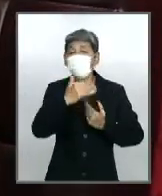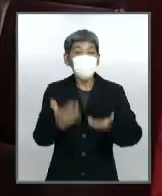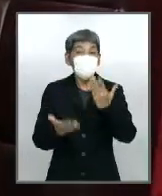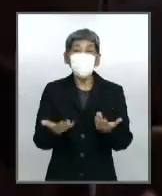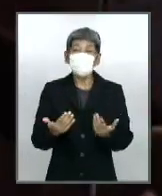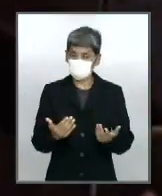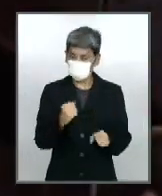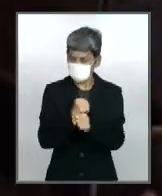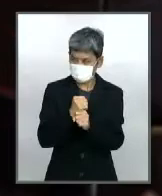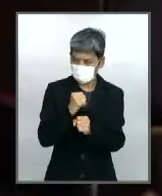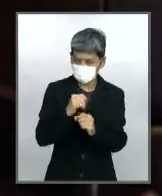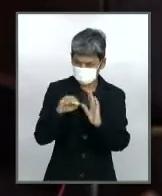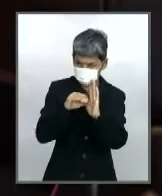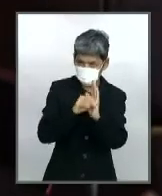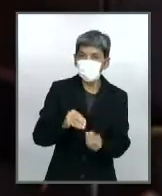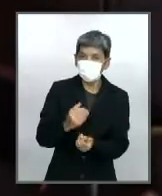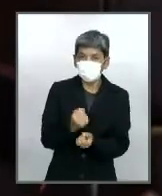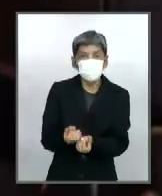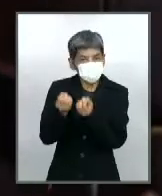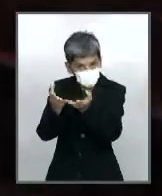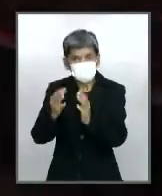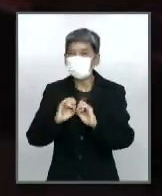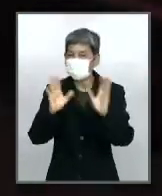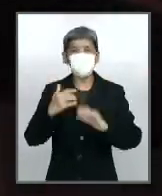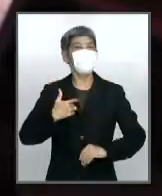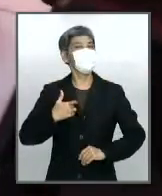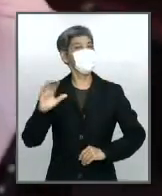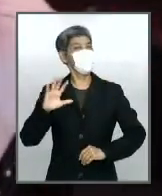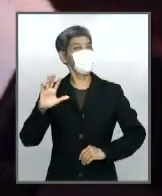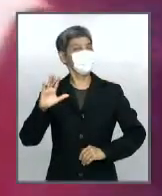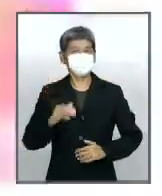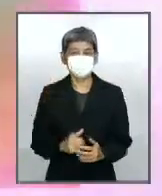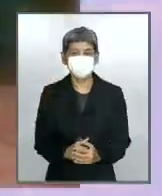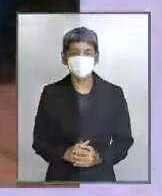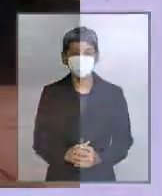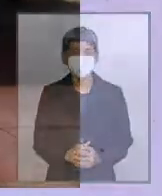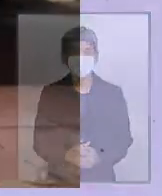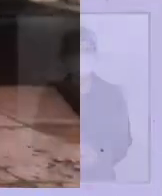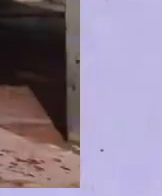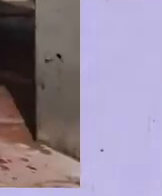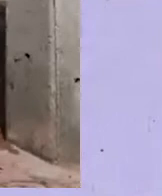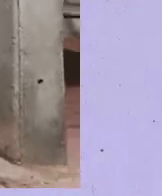ไหนก็ได้แต่งานน่ะต้องส่งตามนัดด้วยนะคะบ๊ายบาย